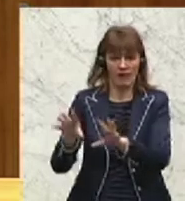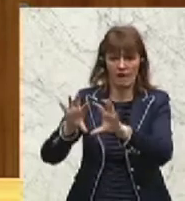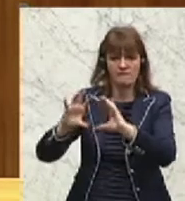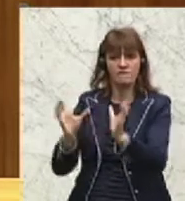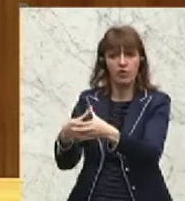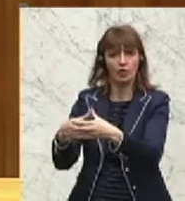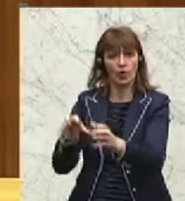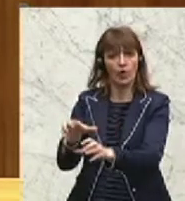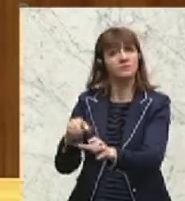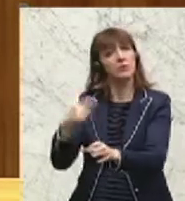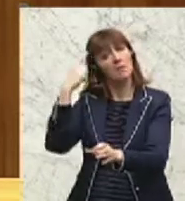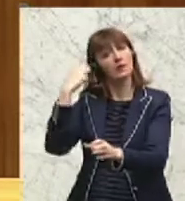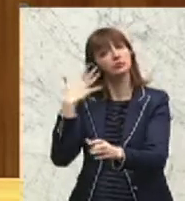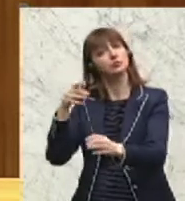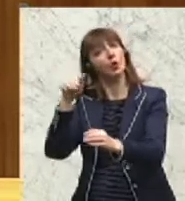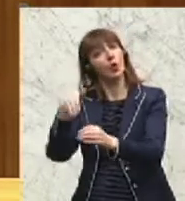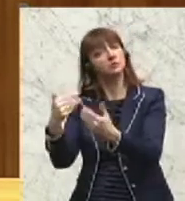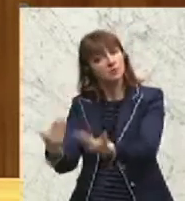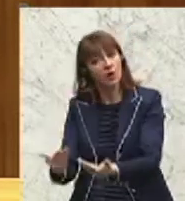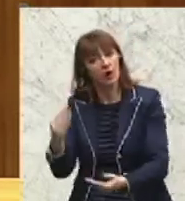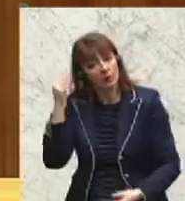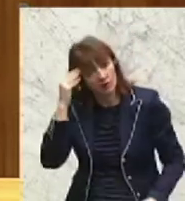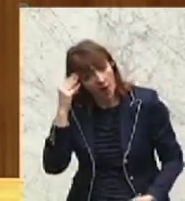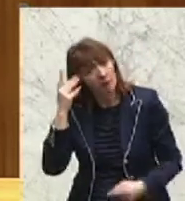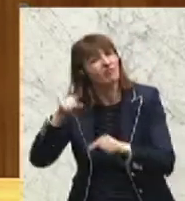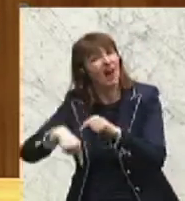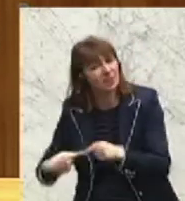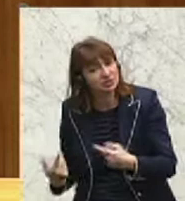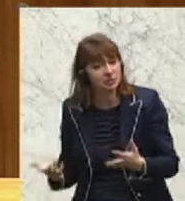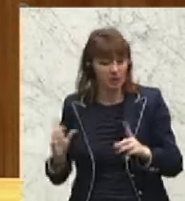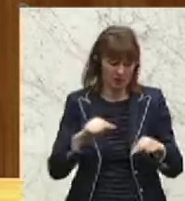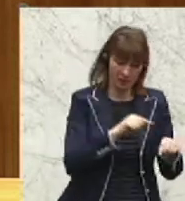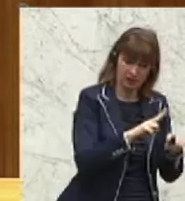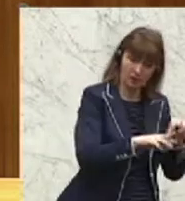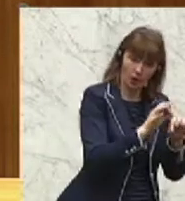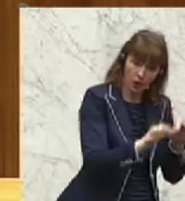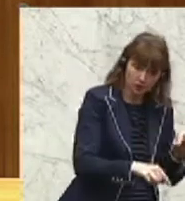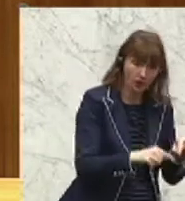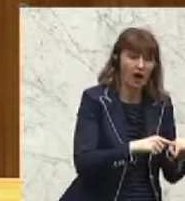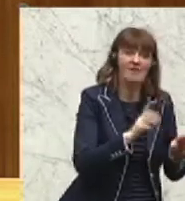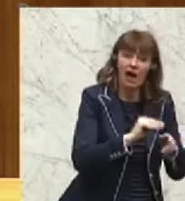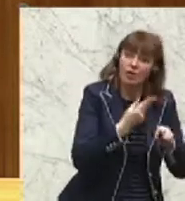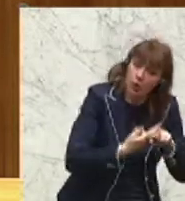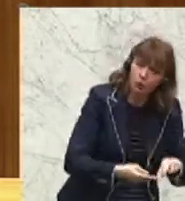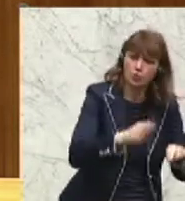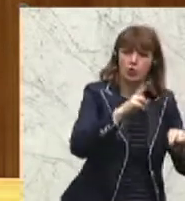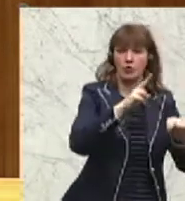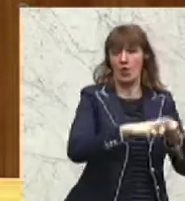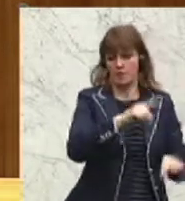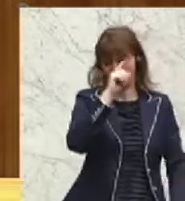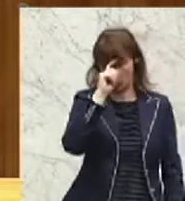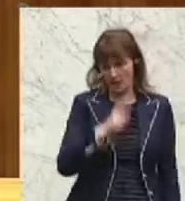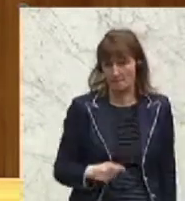wieder falsch interpretiert wird, dann war Niederösterreich für all dieses der Super-GAU. Und der ist es immer noch.